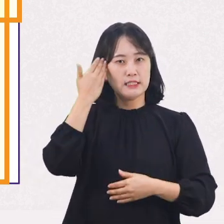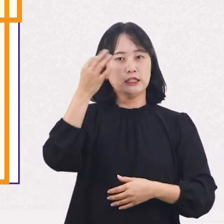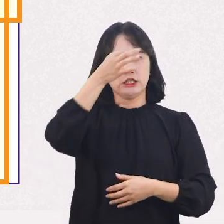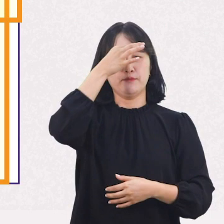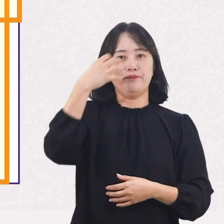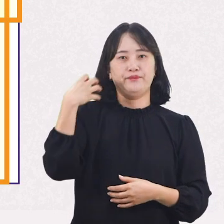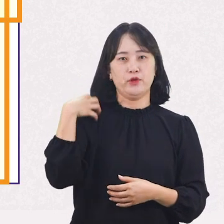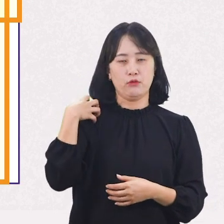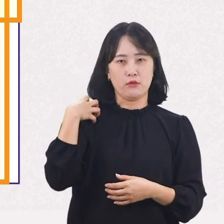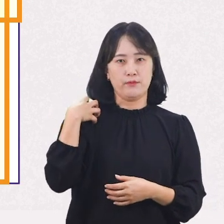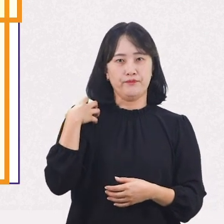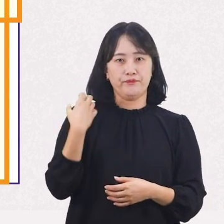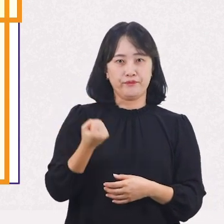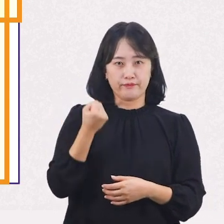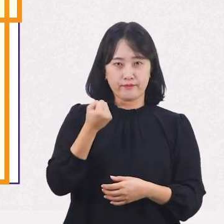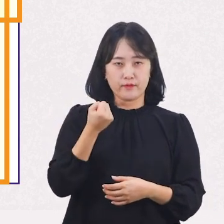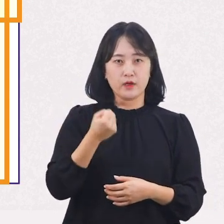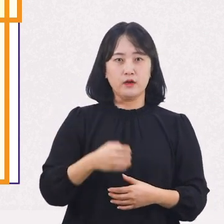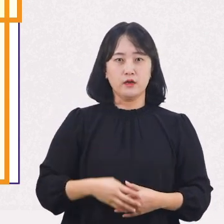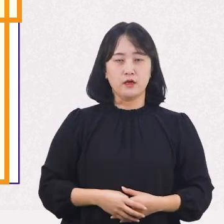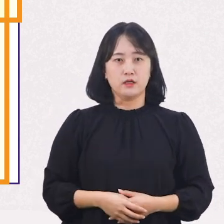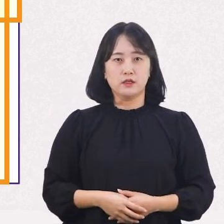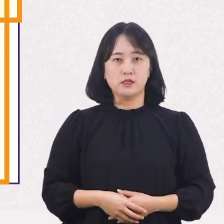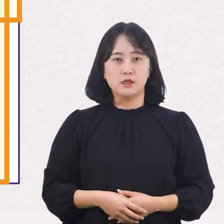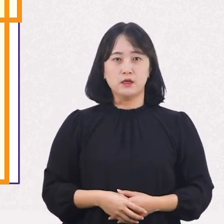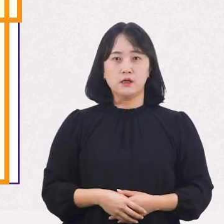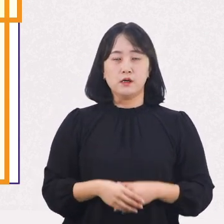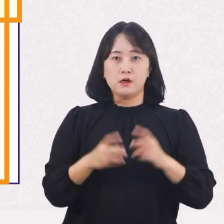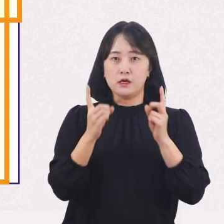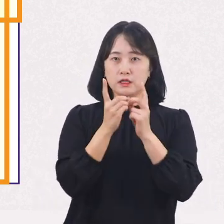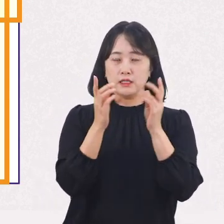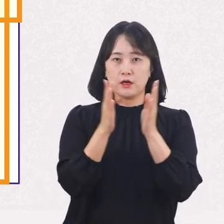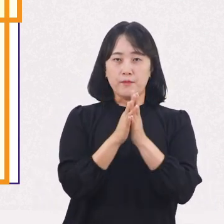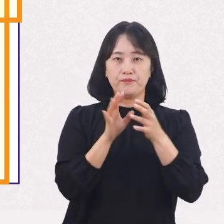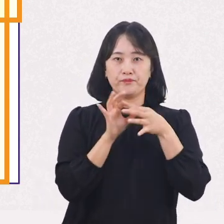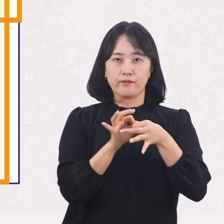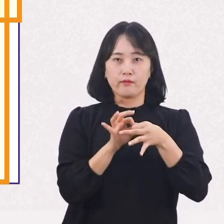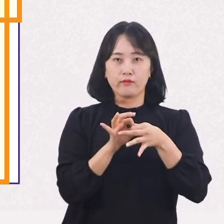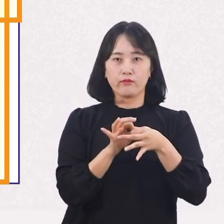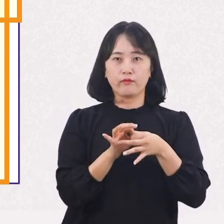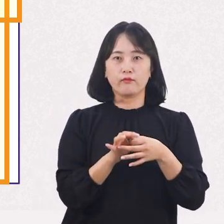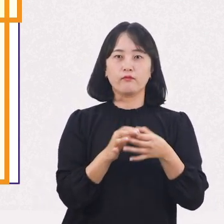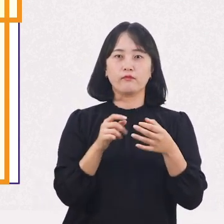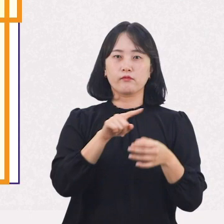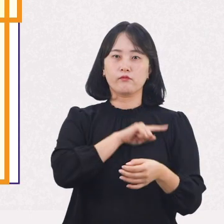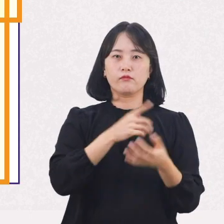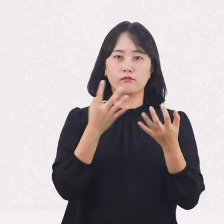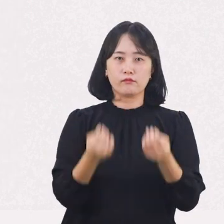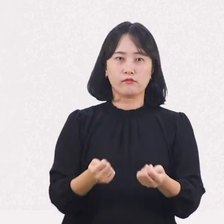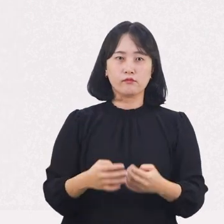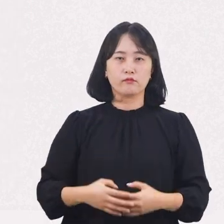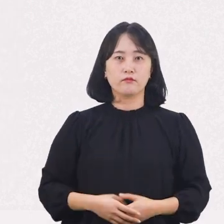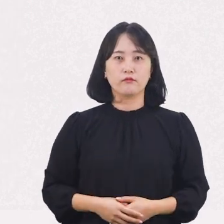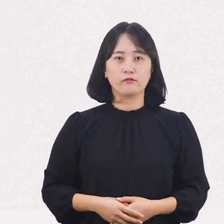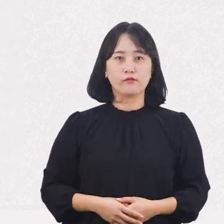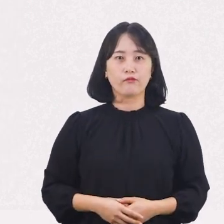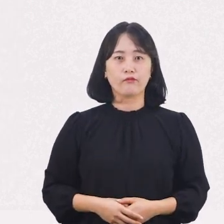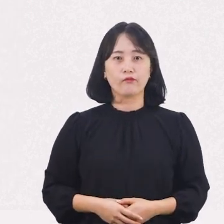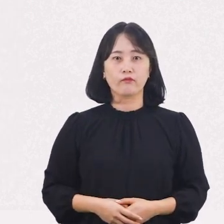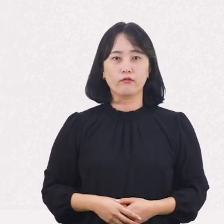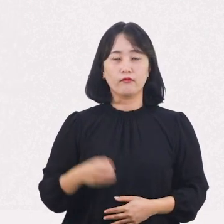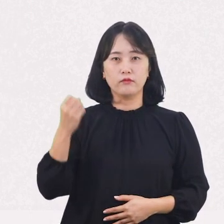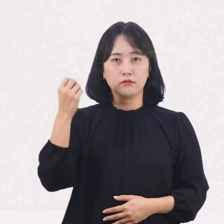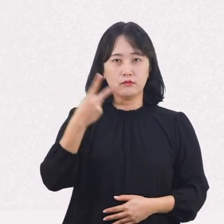기능, 책임감 갖기와 관련된 직접 관련 성취 기준이 14개로 가장 높게 나타났습니다.